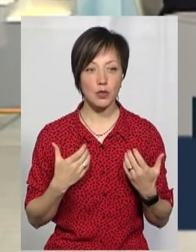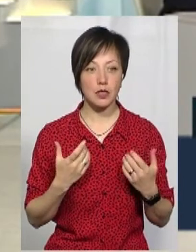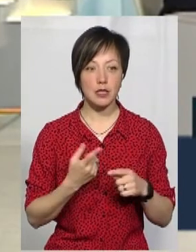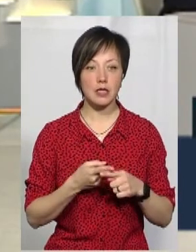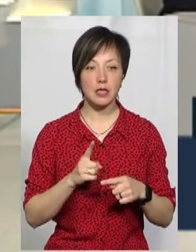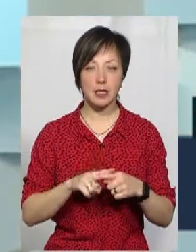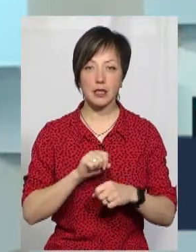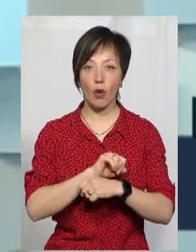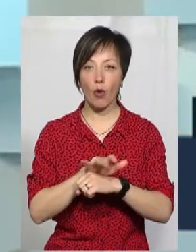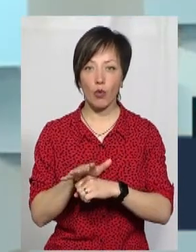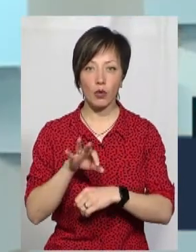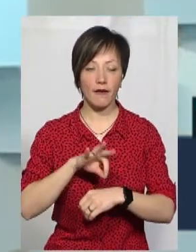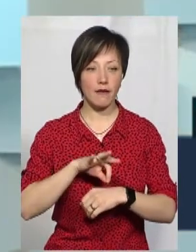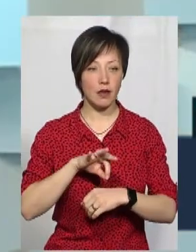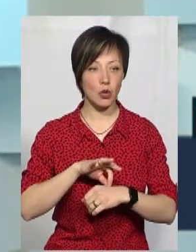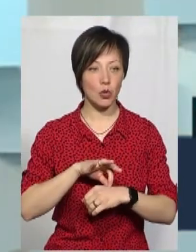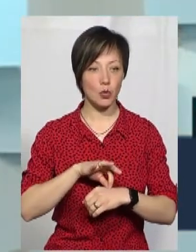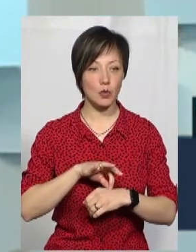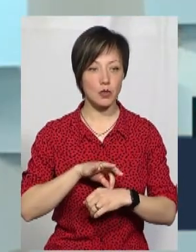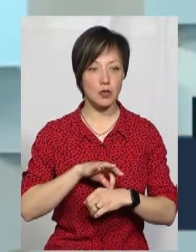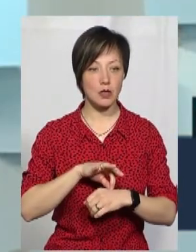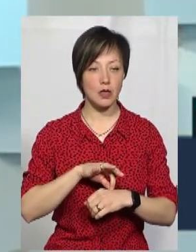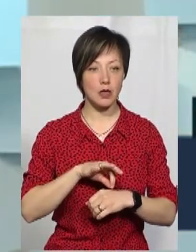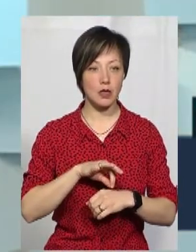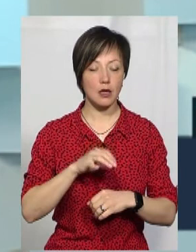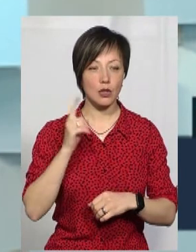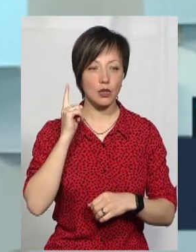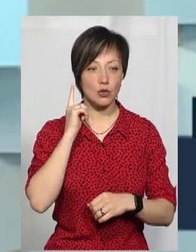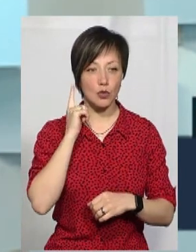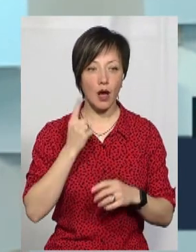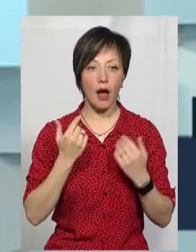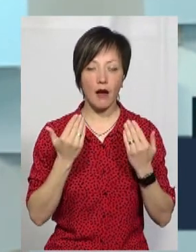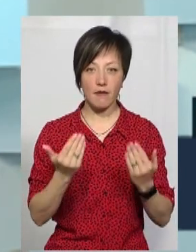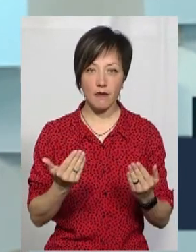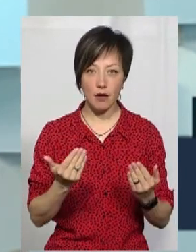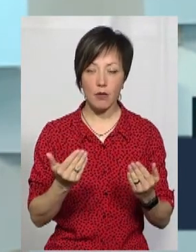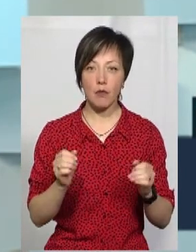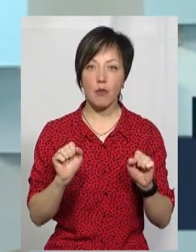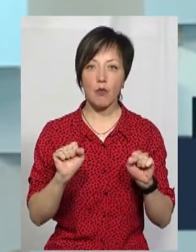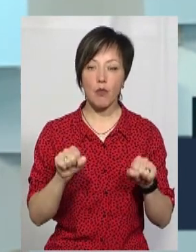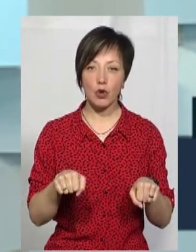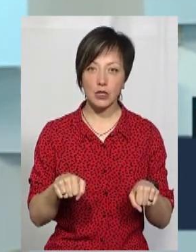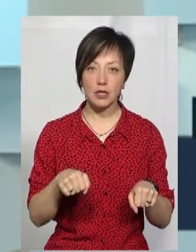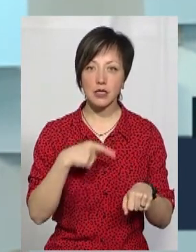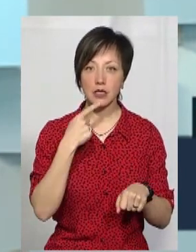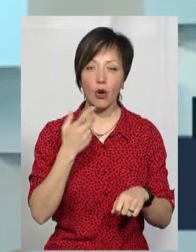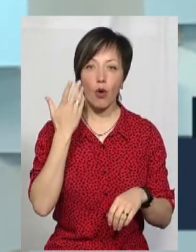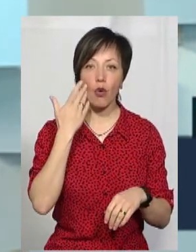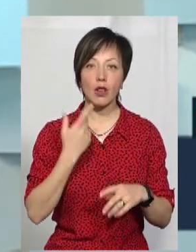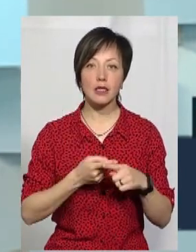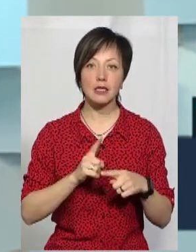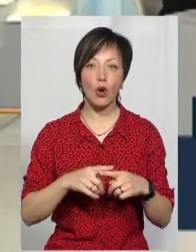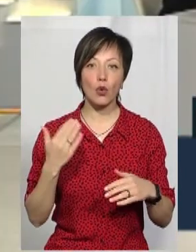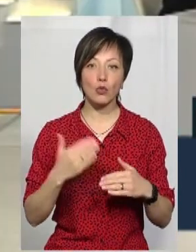цей коронавірус, цього чую. А ви можете цього передбачити? Коли приблизно падати вже буде